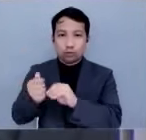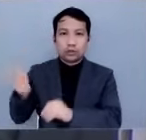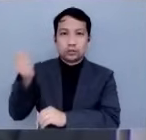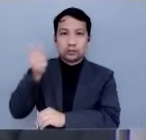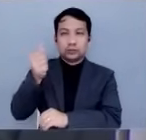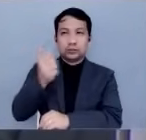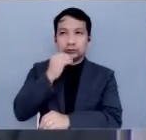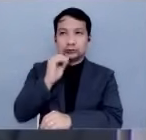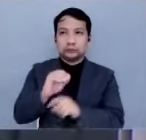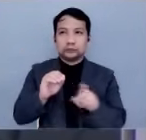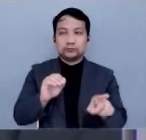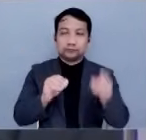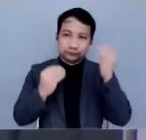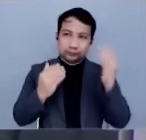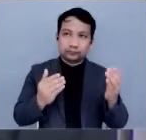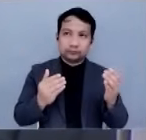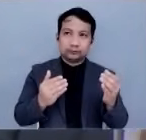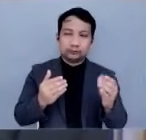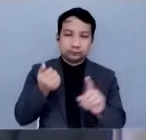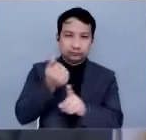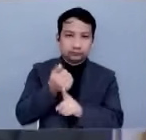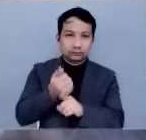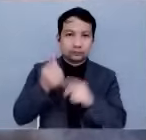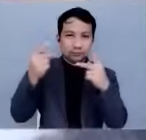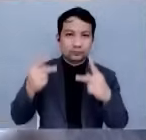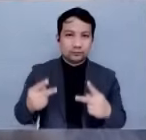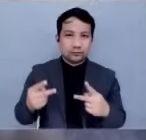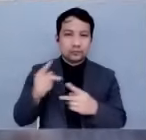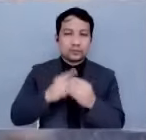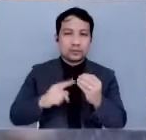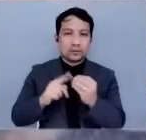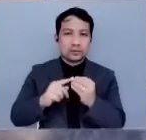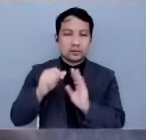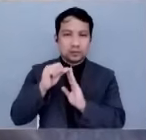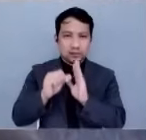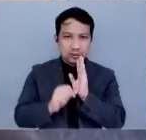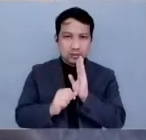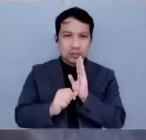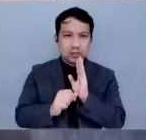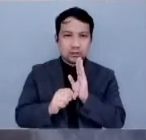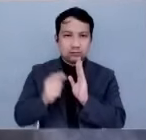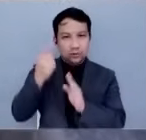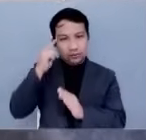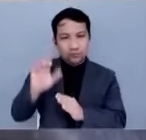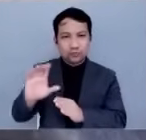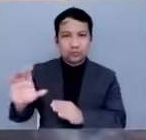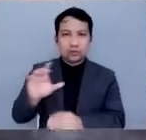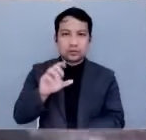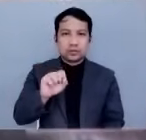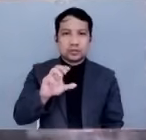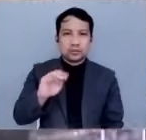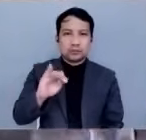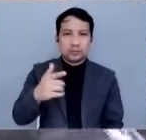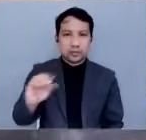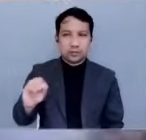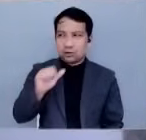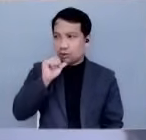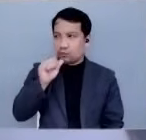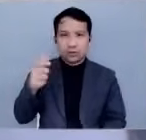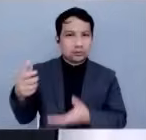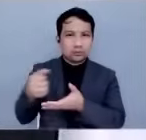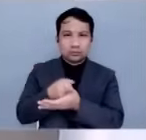alias Kangkong, hinahack niya lang ang mga website para sa mga artikulo ni Samaniego. Wala raw silang kinukuha o kinokompromisong